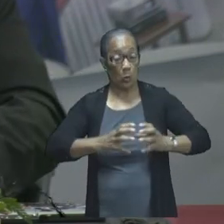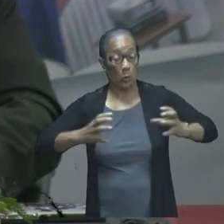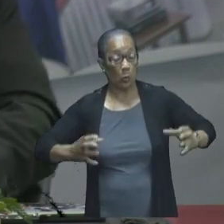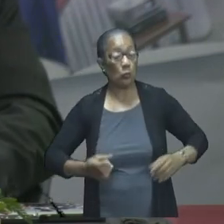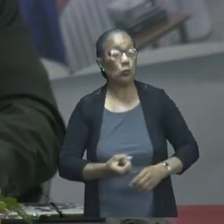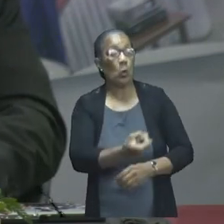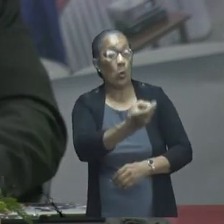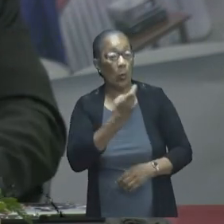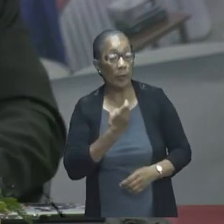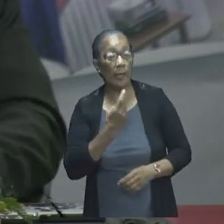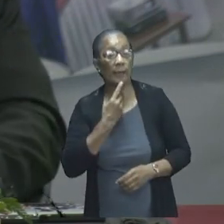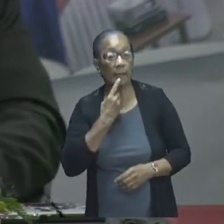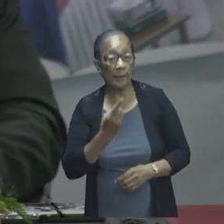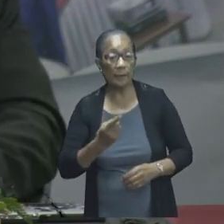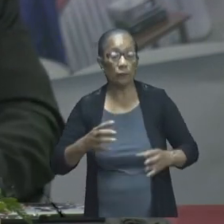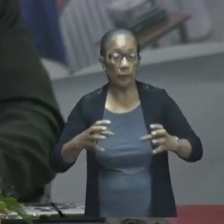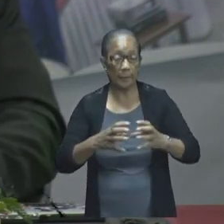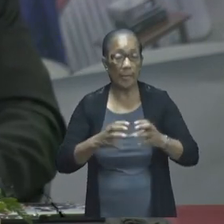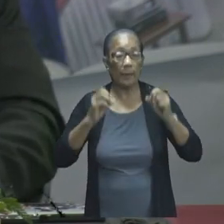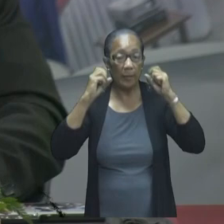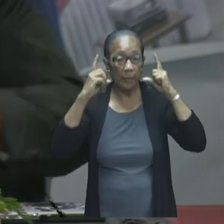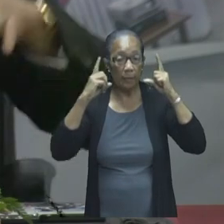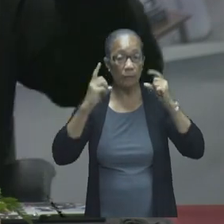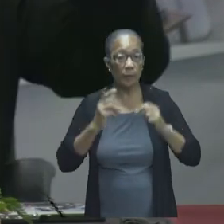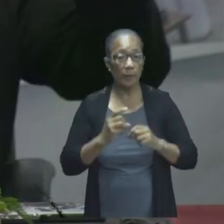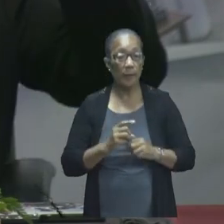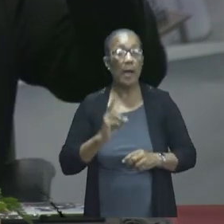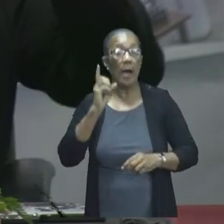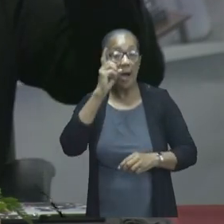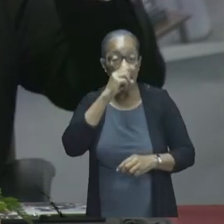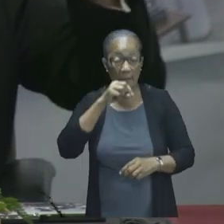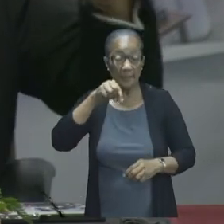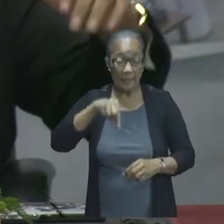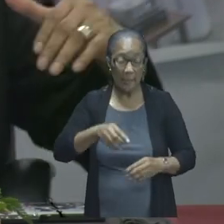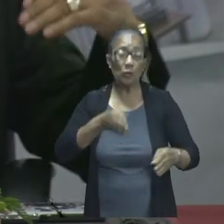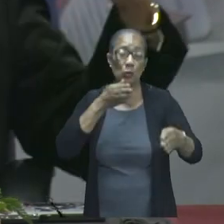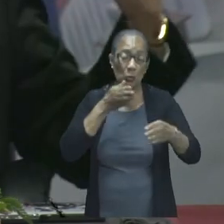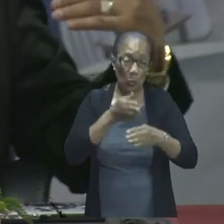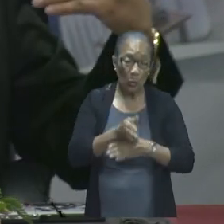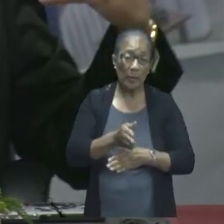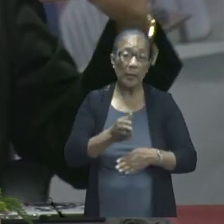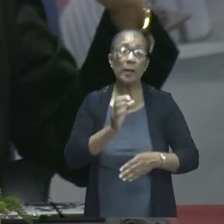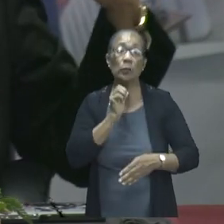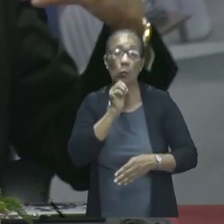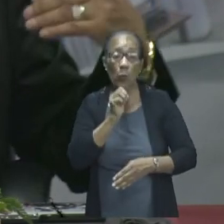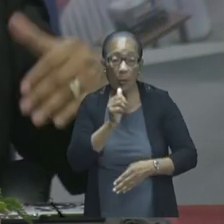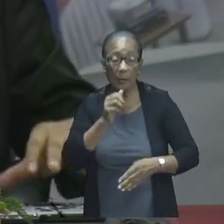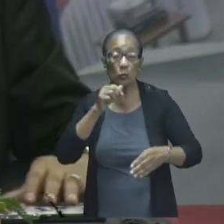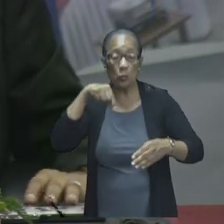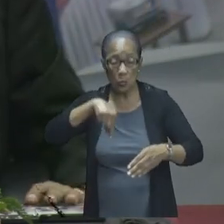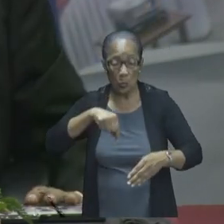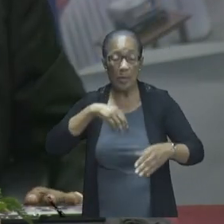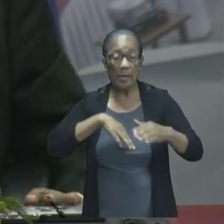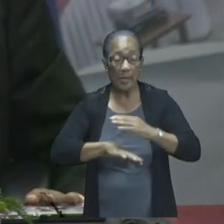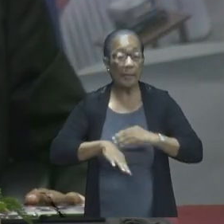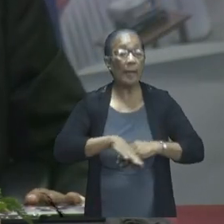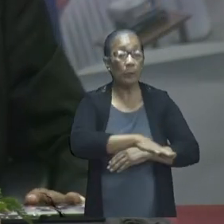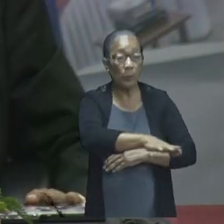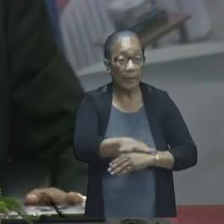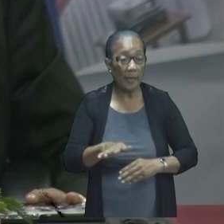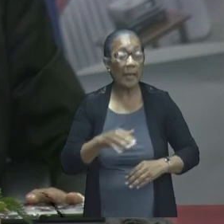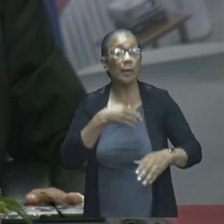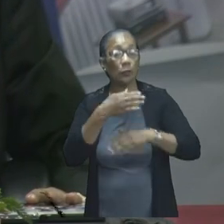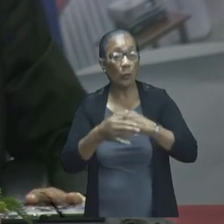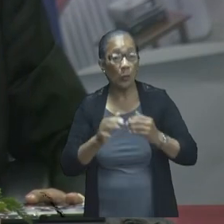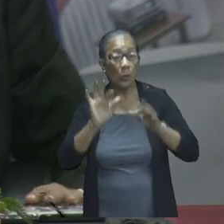voor de samenleving eerst als dit ding doorgaat wat in het binnenland nu aan het gebeuren is met zoveel water en zo